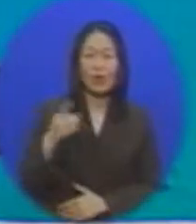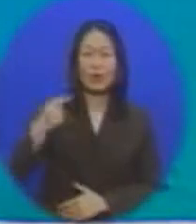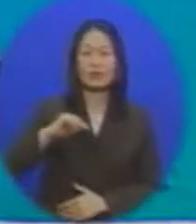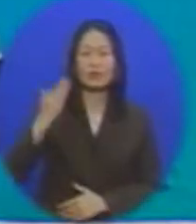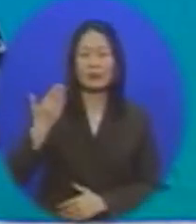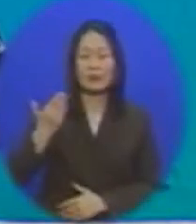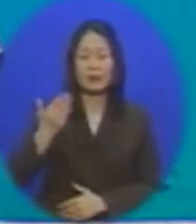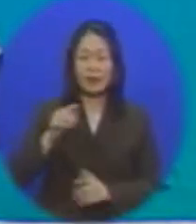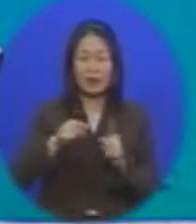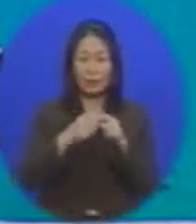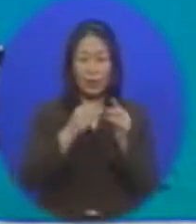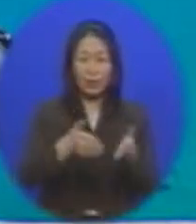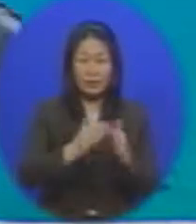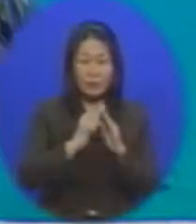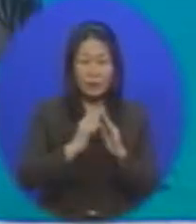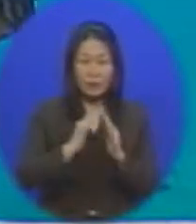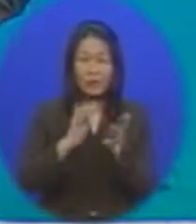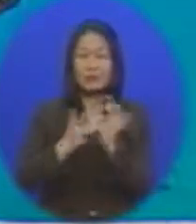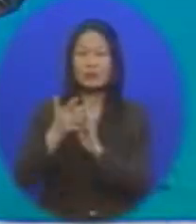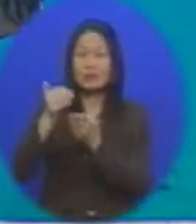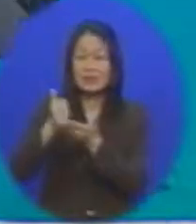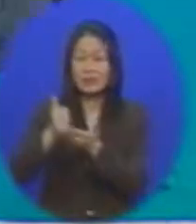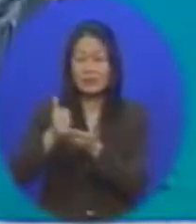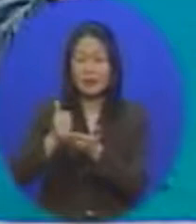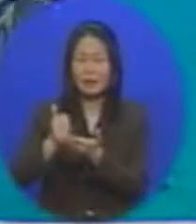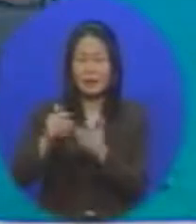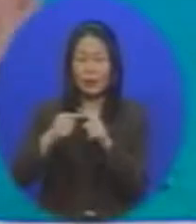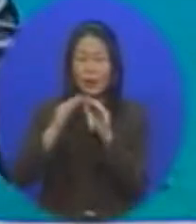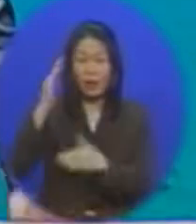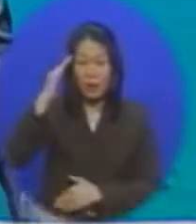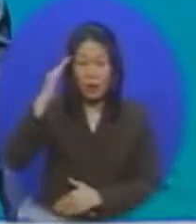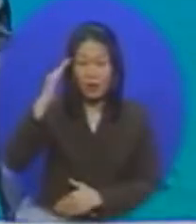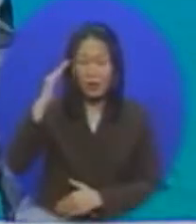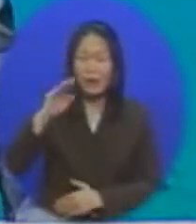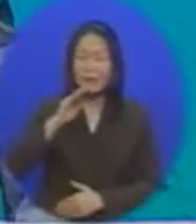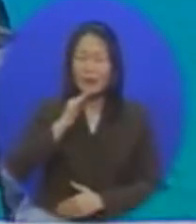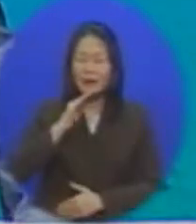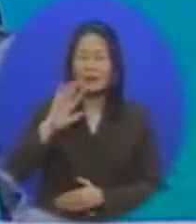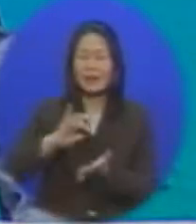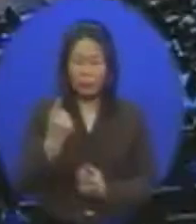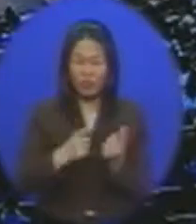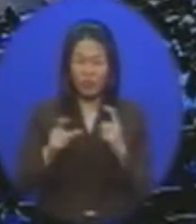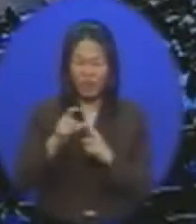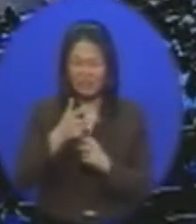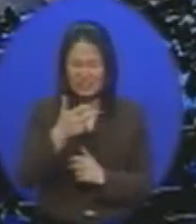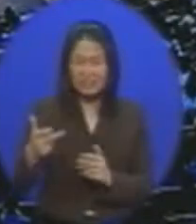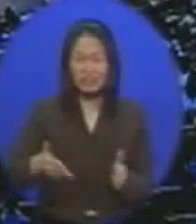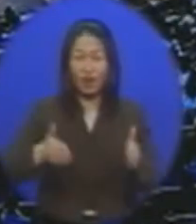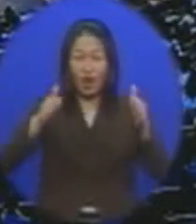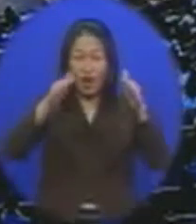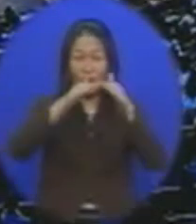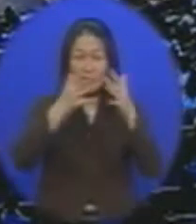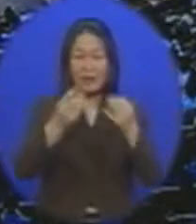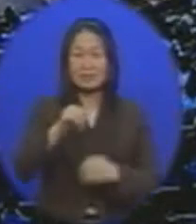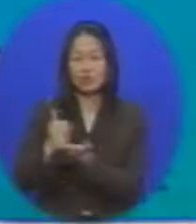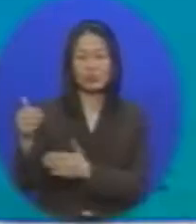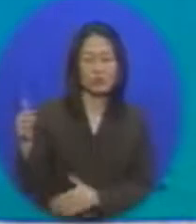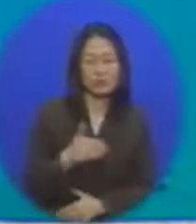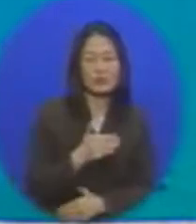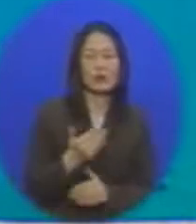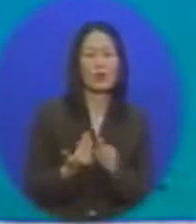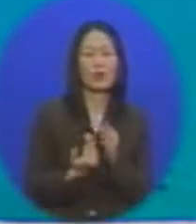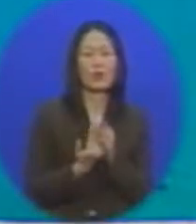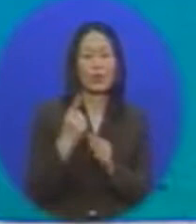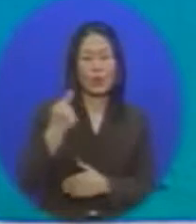예수님이 교회 머리 지기 때문에 교회에 필요한 모든 것은 다 예수님으로부터 와요 우리가